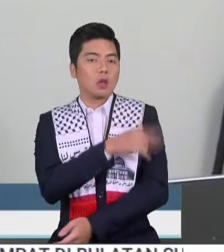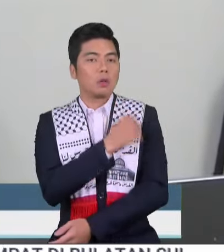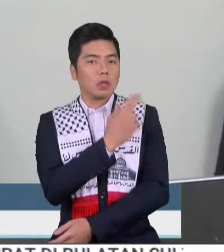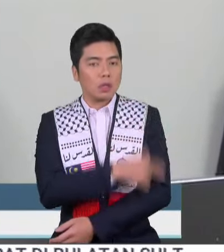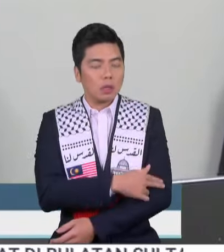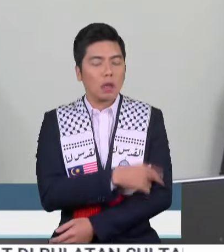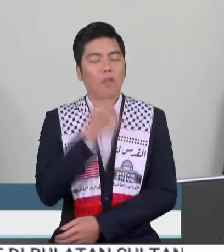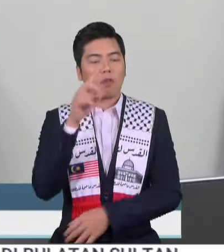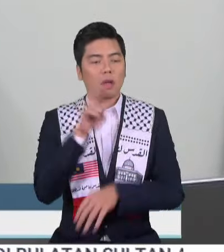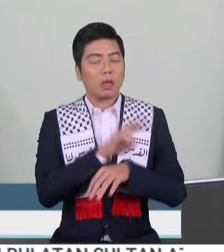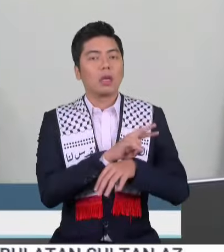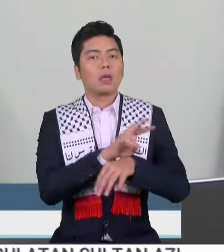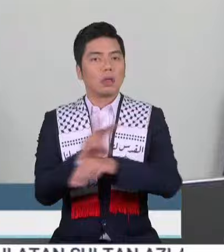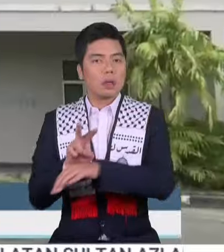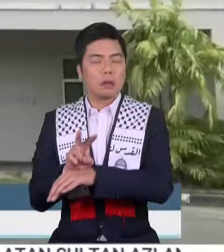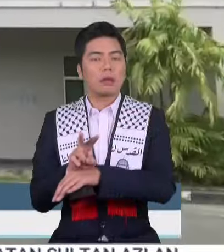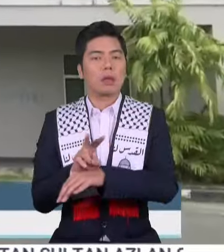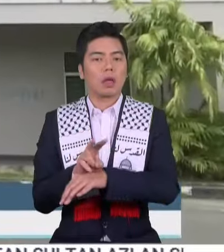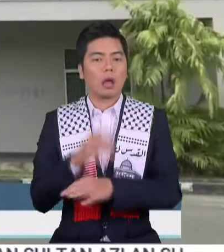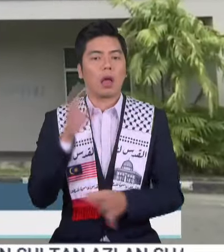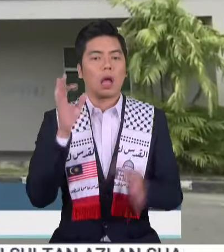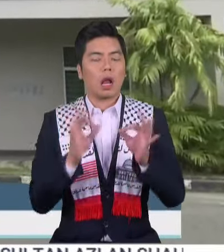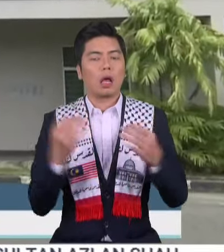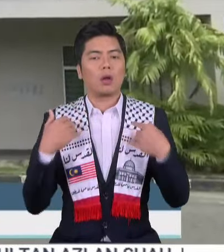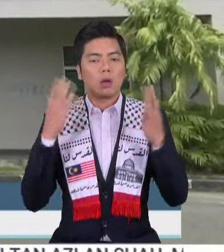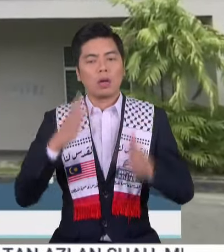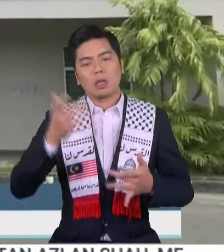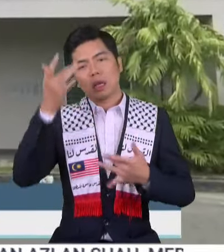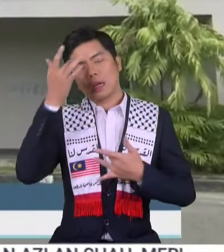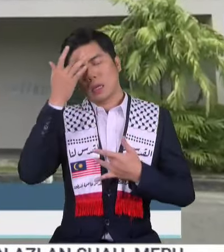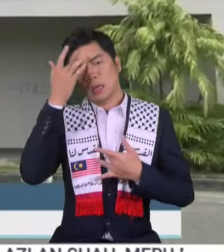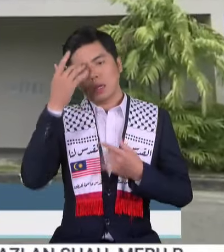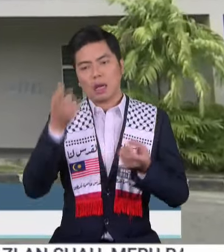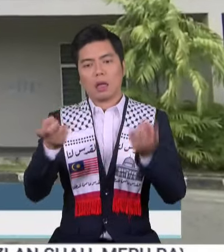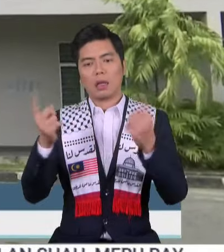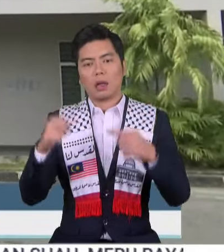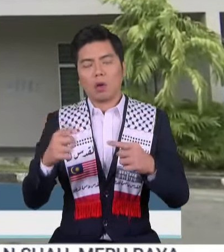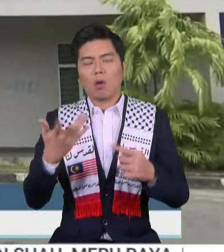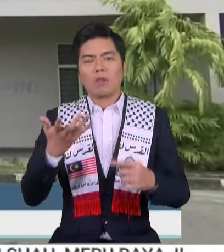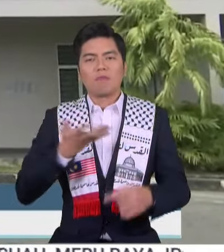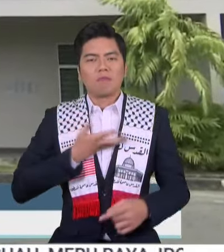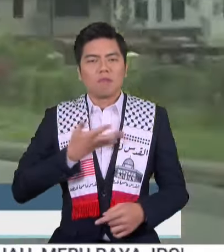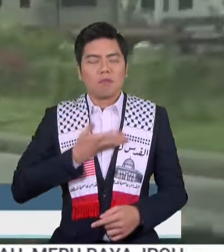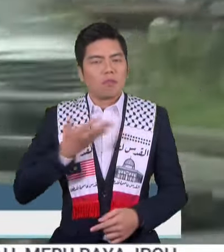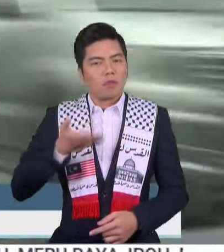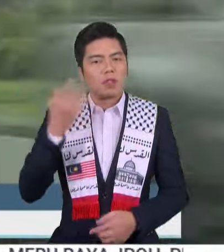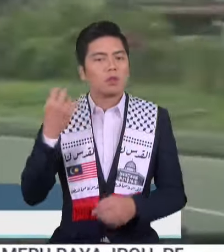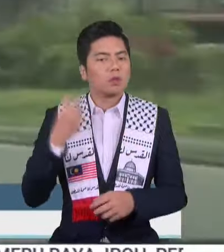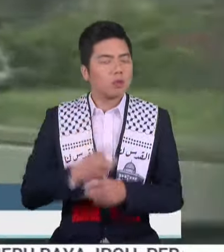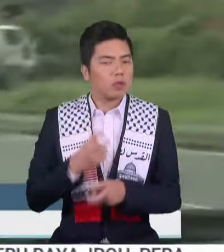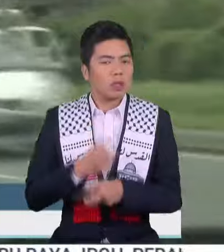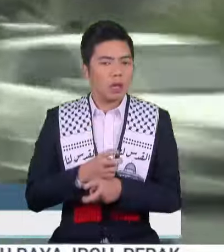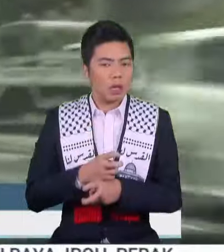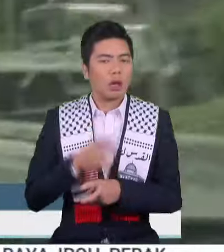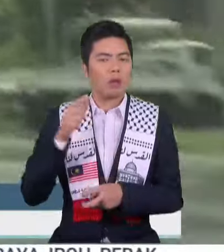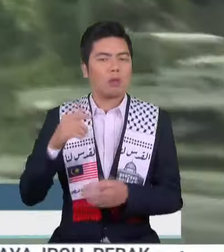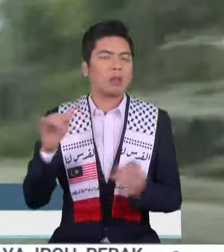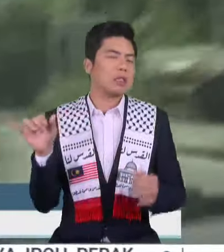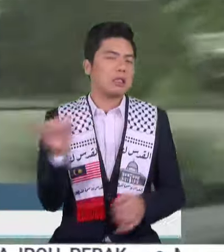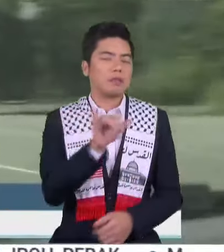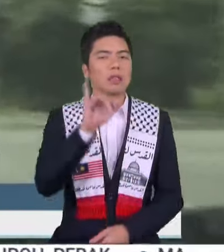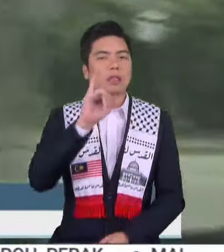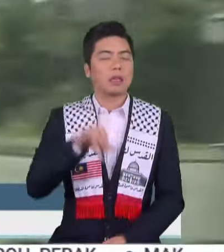memantau kesan-kesan jika ada sakit yang datang berkenaan masalah pernafasan. Dia lebih kurang macam jerebu juga, dia punya efek